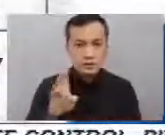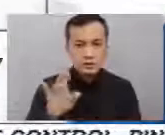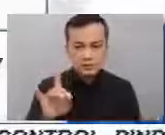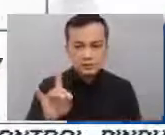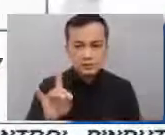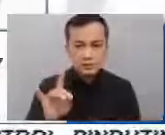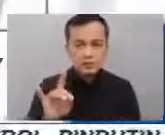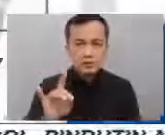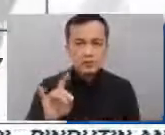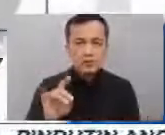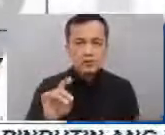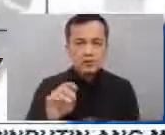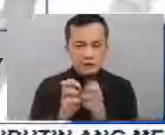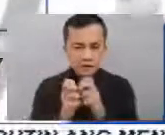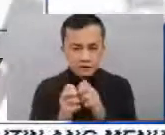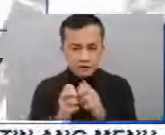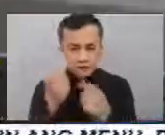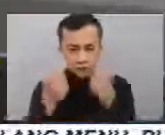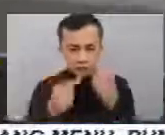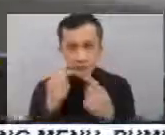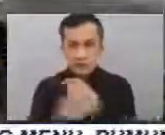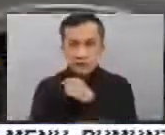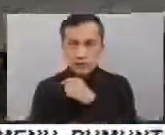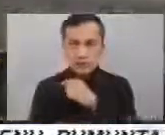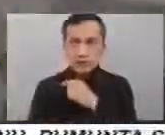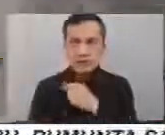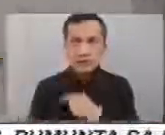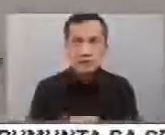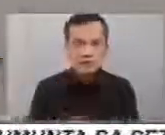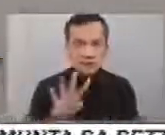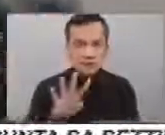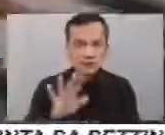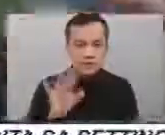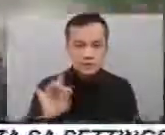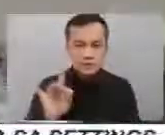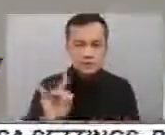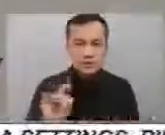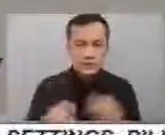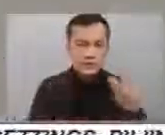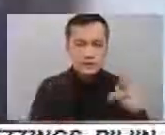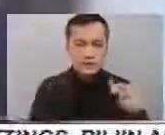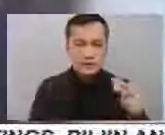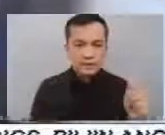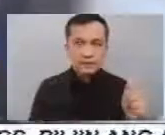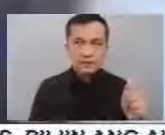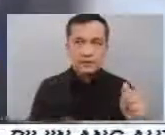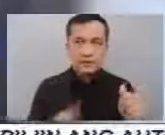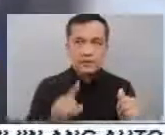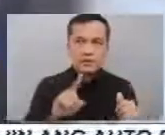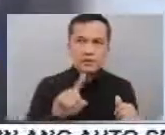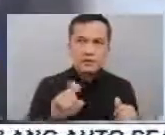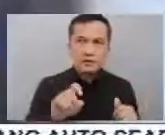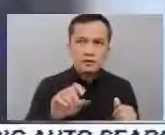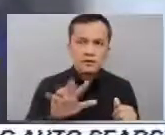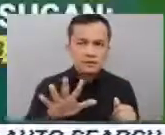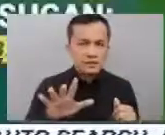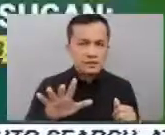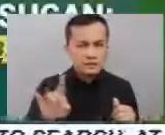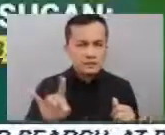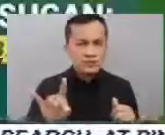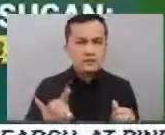Hindi nabakunahan ng COVID-19 ang nasabing pasyente. Kasalukuyan ding nagpapatuloy ang contact tracing ng mga close contact ni case number